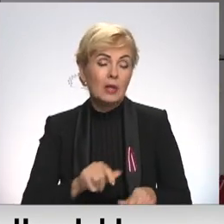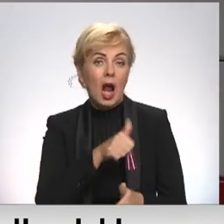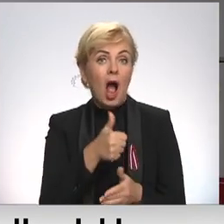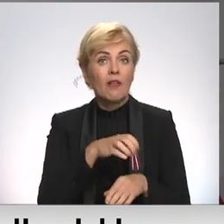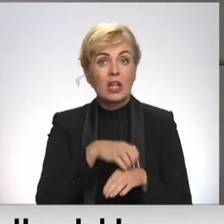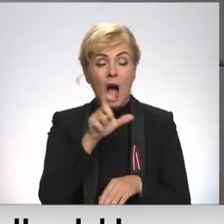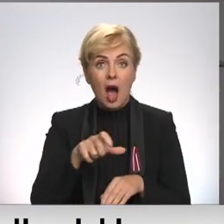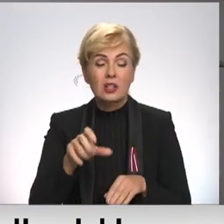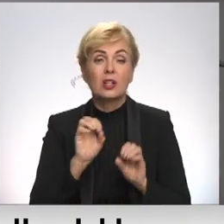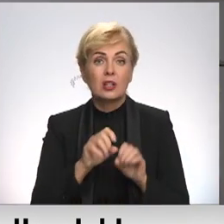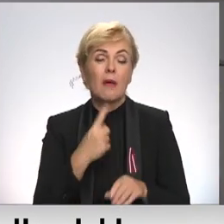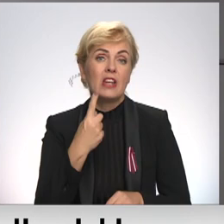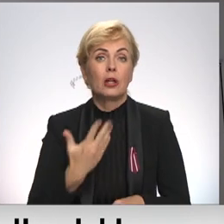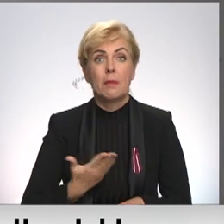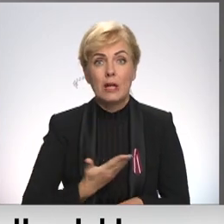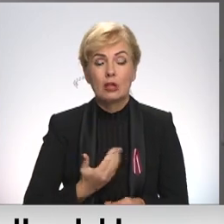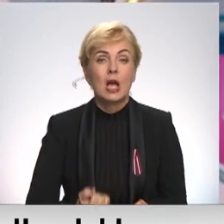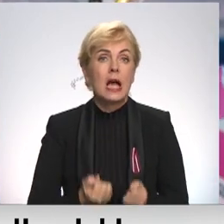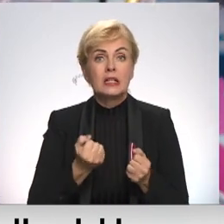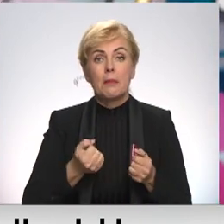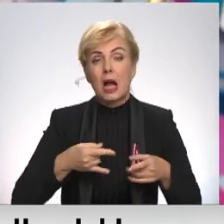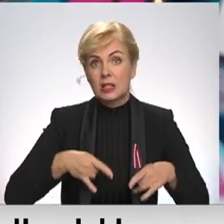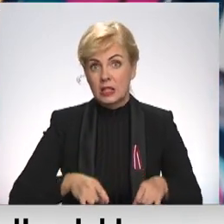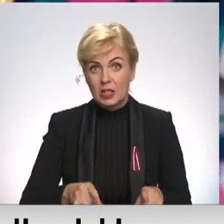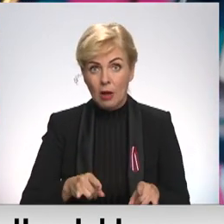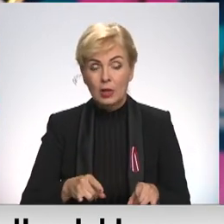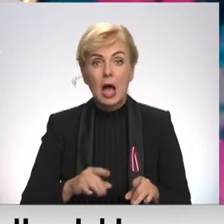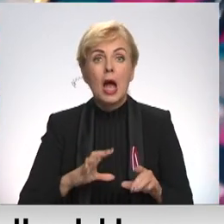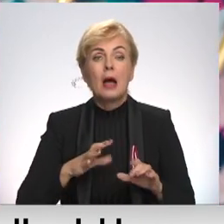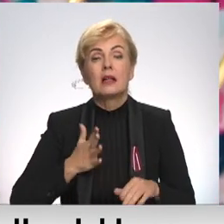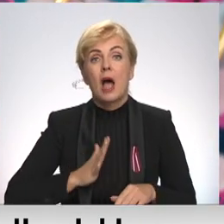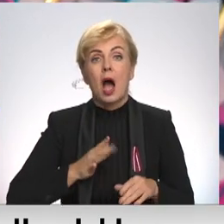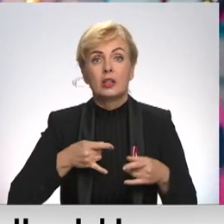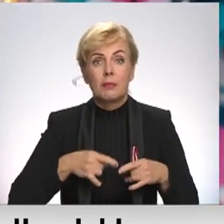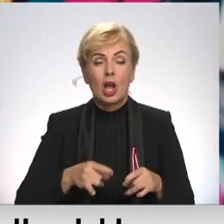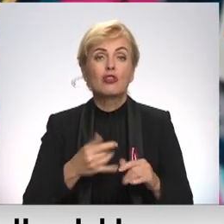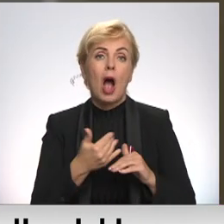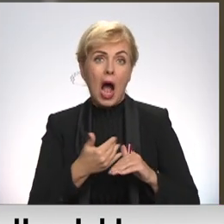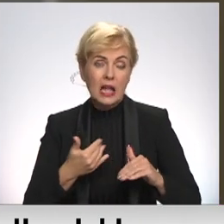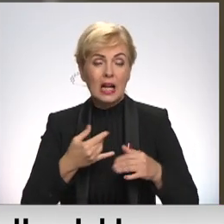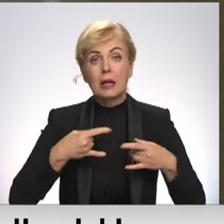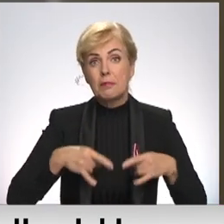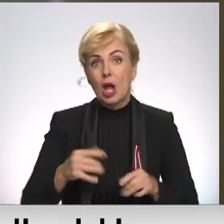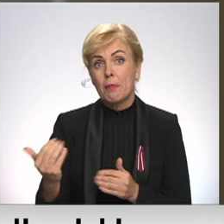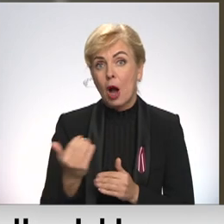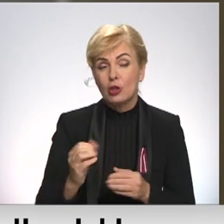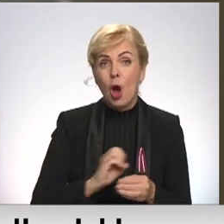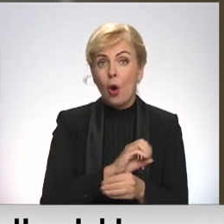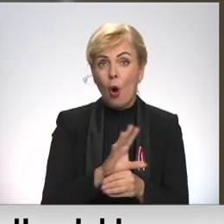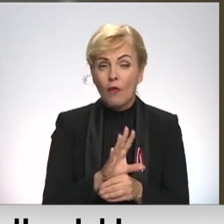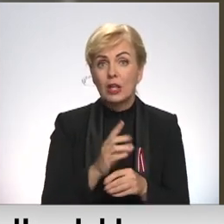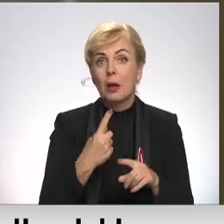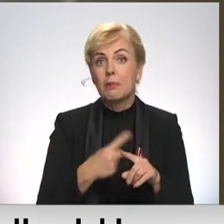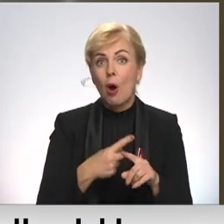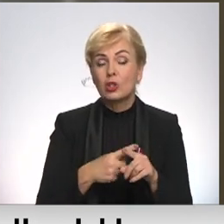ka piedzīvotas tikai vienas smagākas dzemdības, kad nācās pasaulē sagaidīt priekšlaicīgi dzimušu mazuli COVID-19